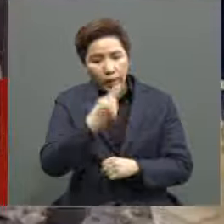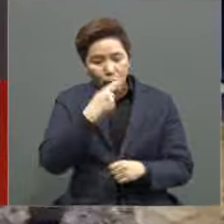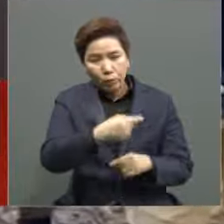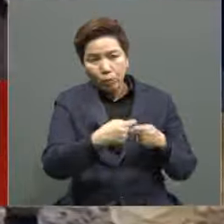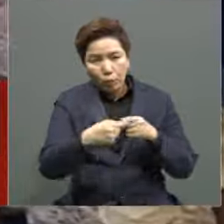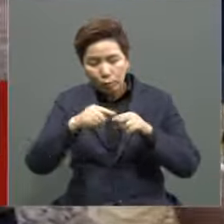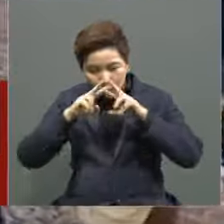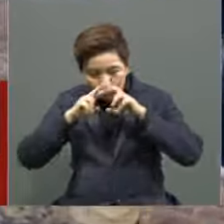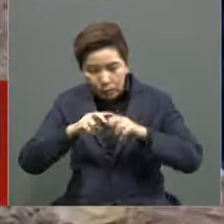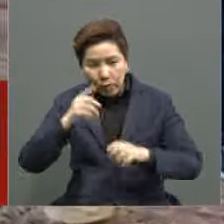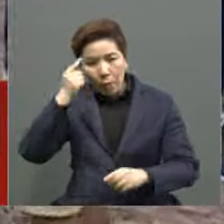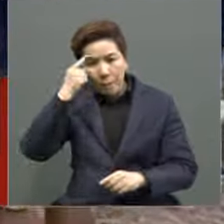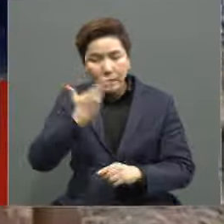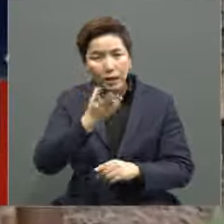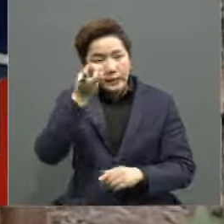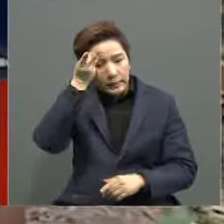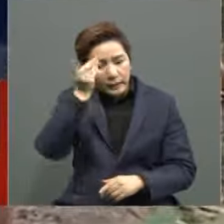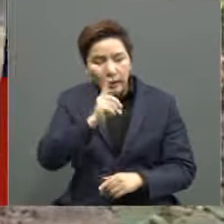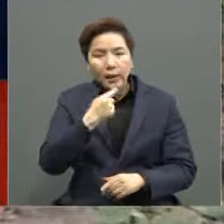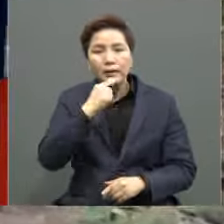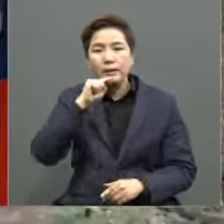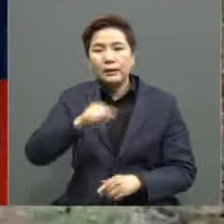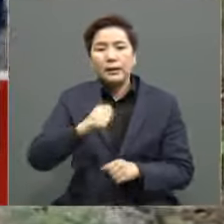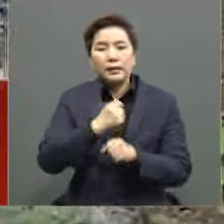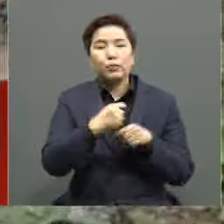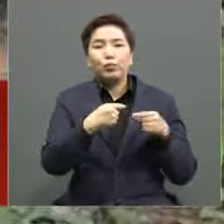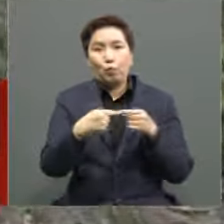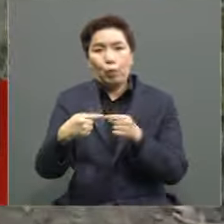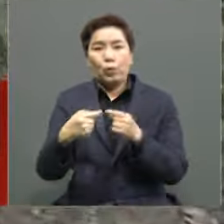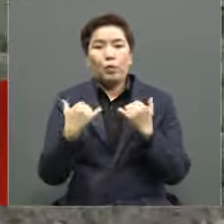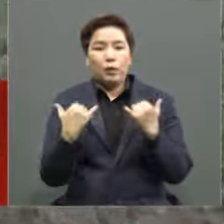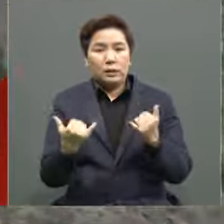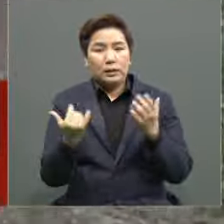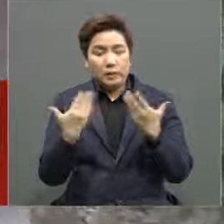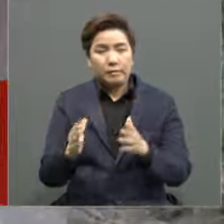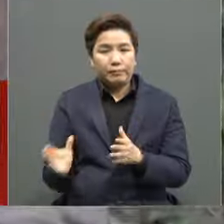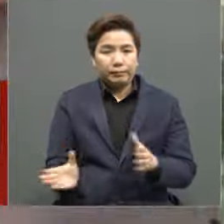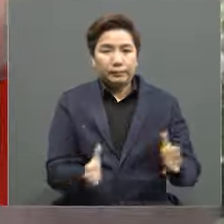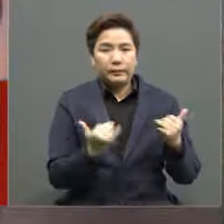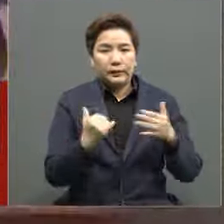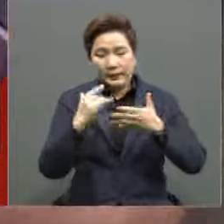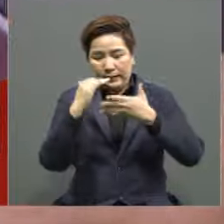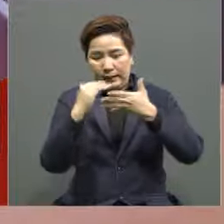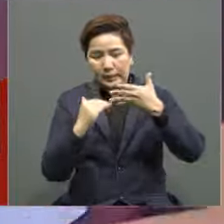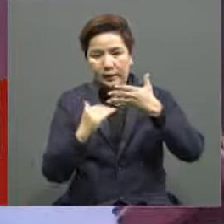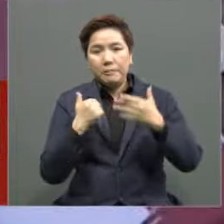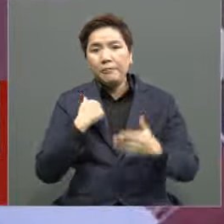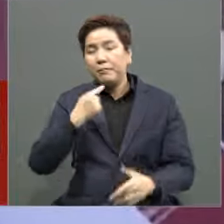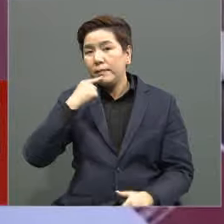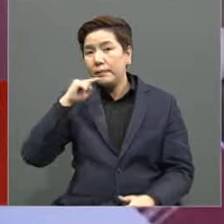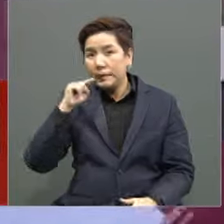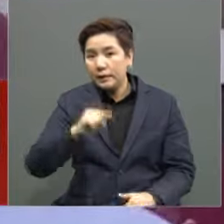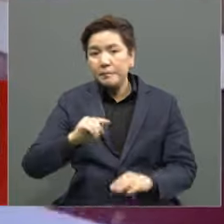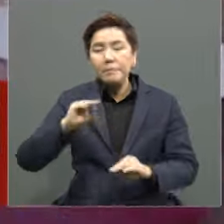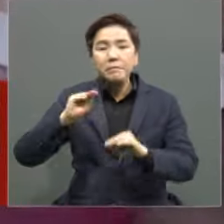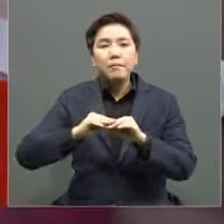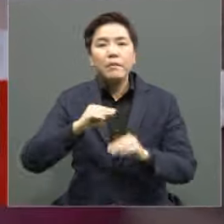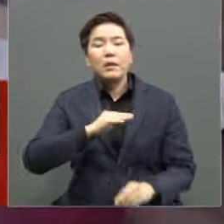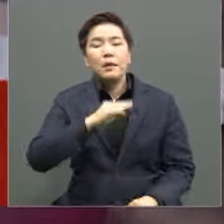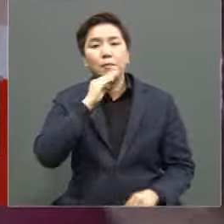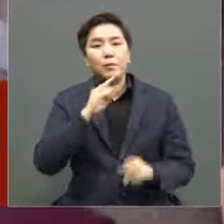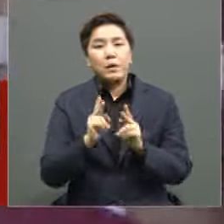พร้อมกับความเห็นเพื่อพิจารณาสั่งการต่อไปนะครับและตอนท้ายคำสั่งเขามีเพิ่มเติมมาอย่างนี้ด้วยว่าถ้